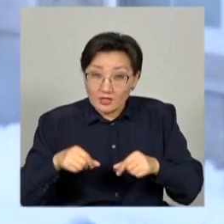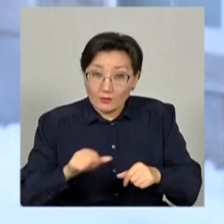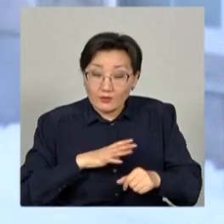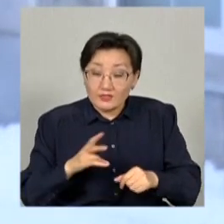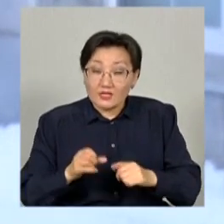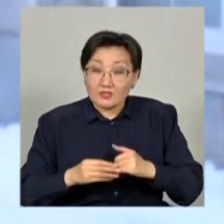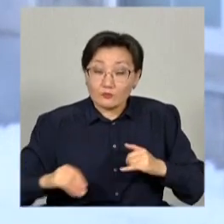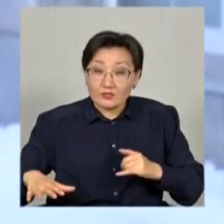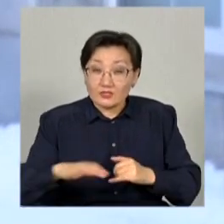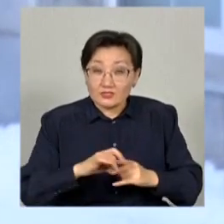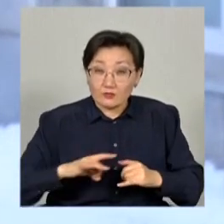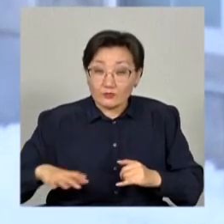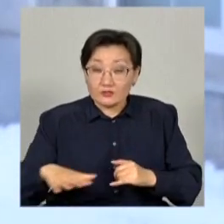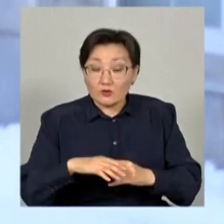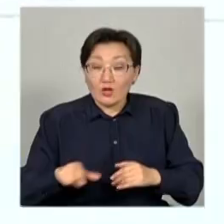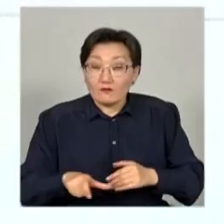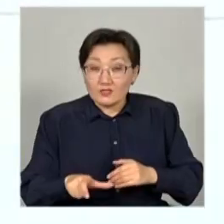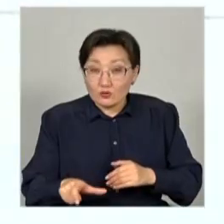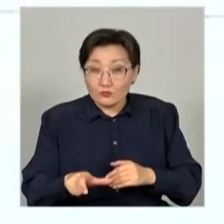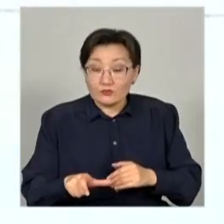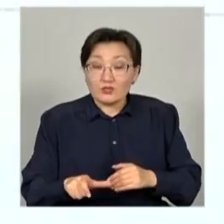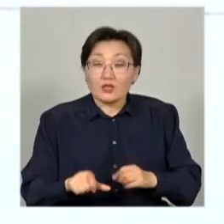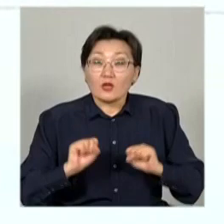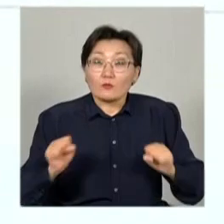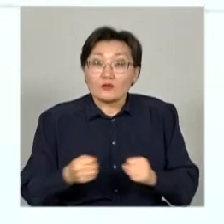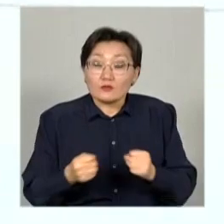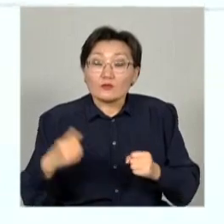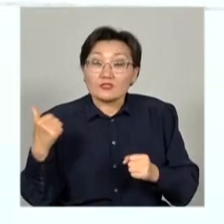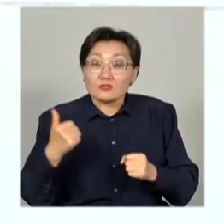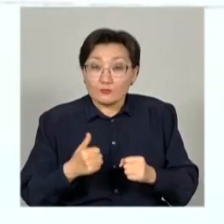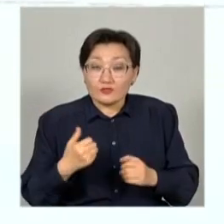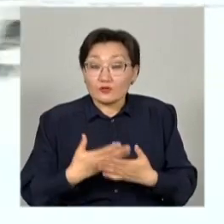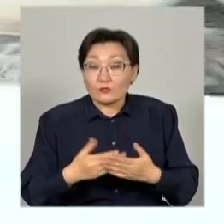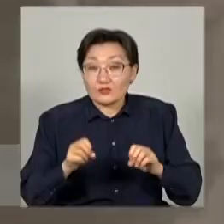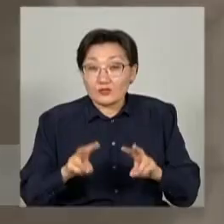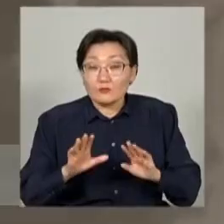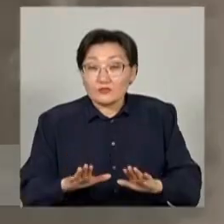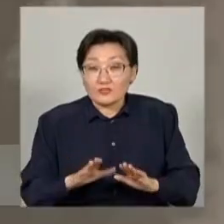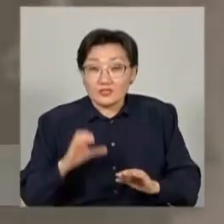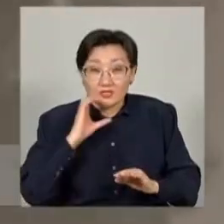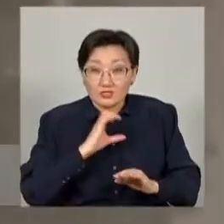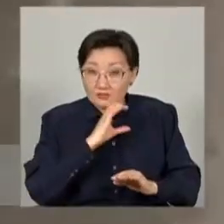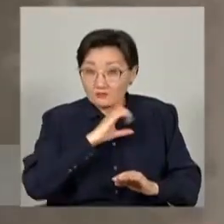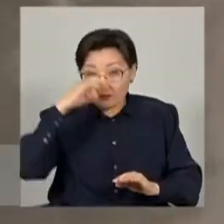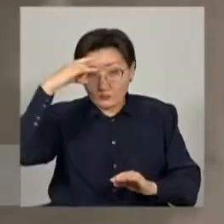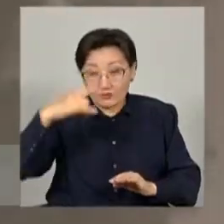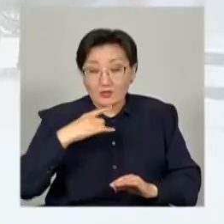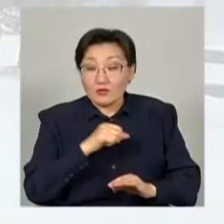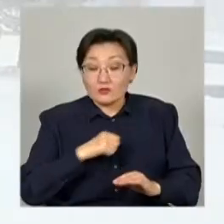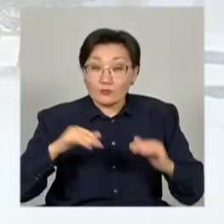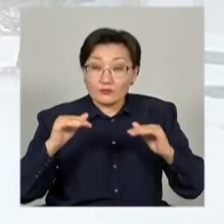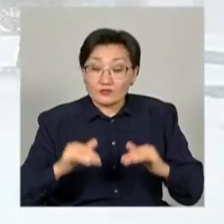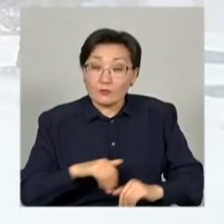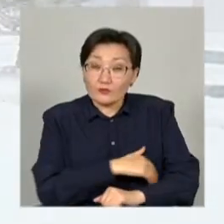на территории республиканских автодорог. Суровую морозную неделю синоптики прогнозируют не только на севере страны. Самую низкую